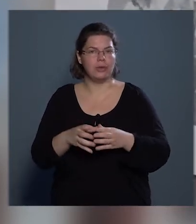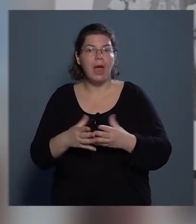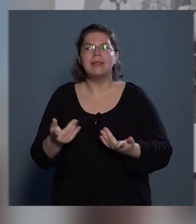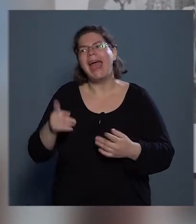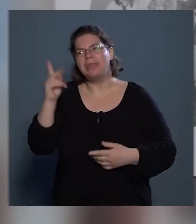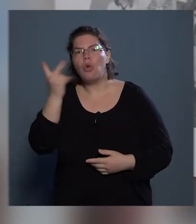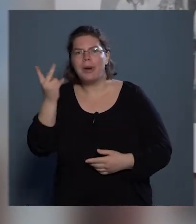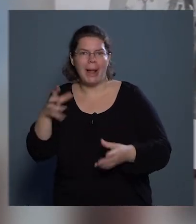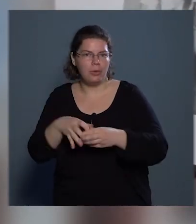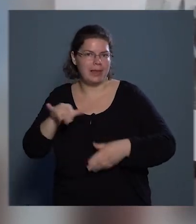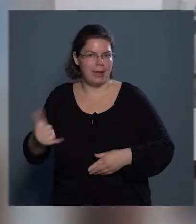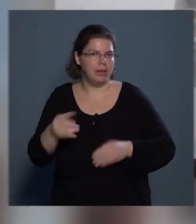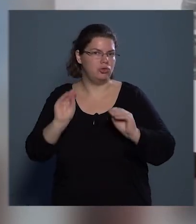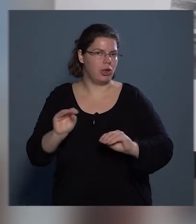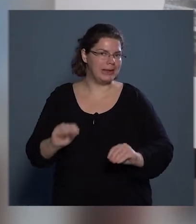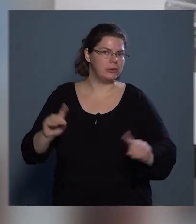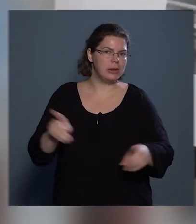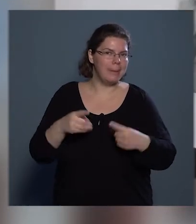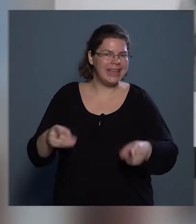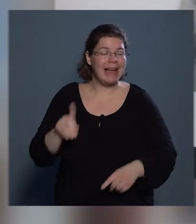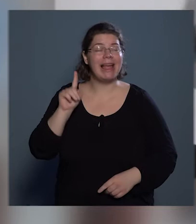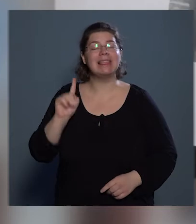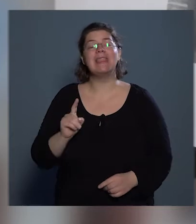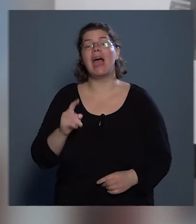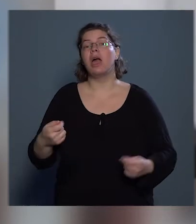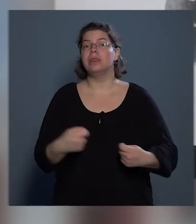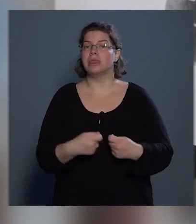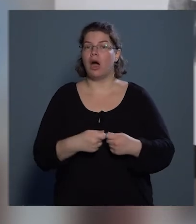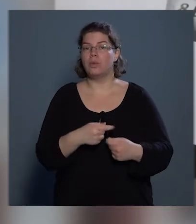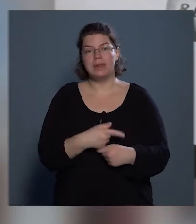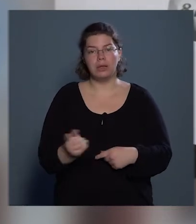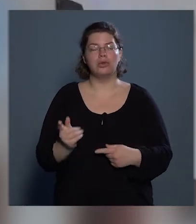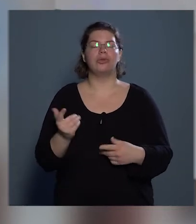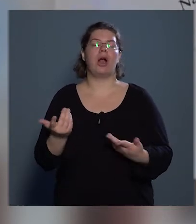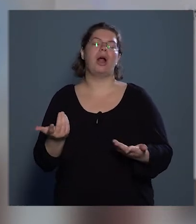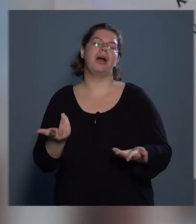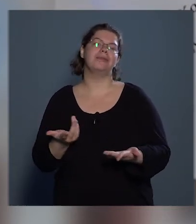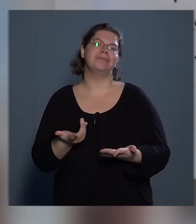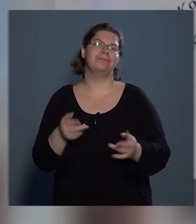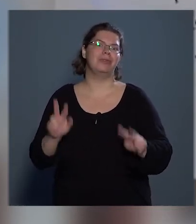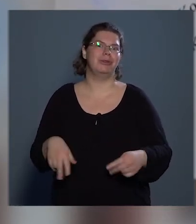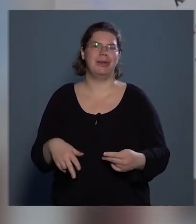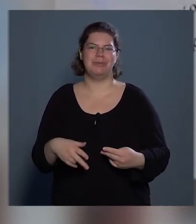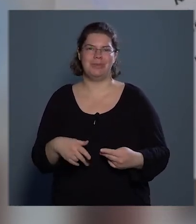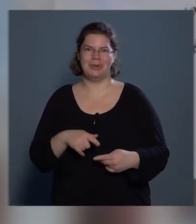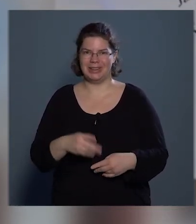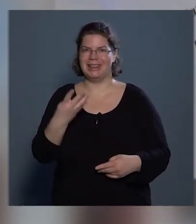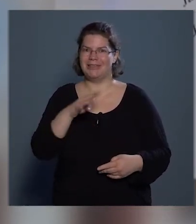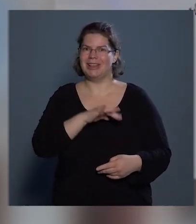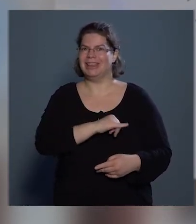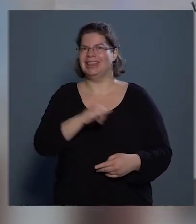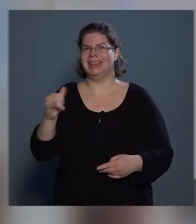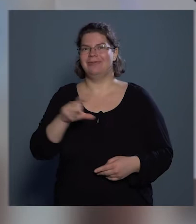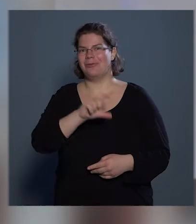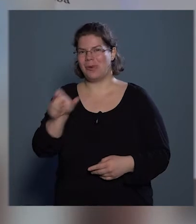osztályban is tanítottam éneket, de a tagozatosakat, tulajdonképpen őket is 44 év óta. Mennyi